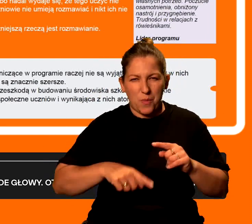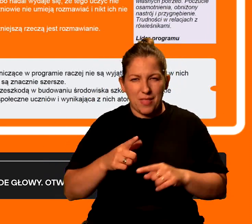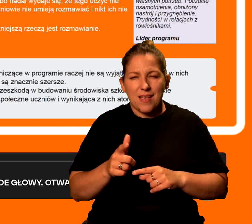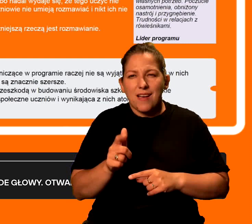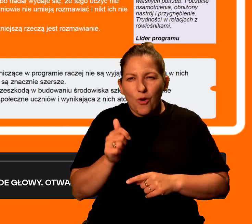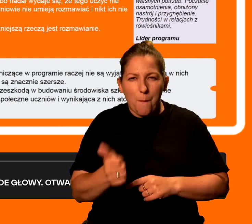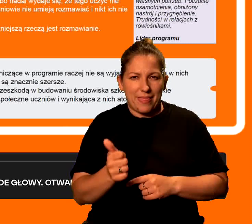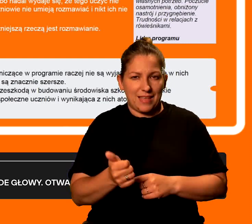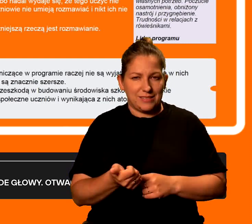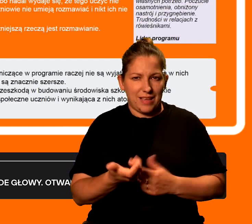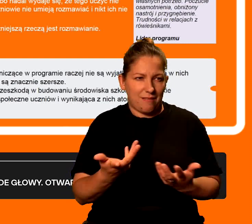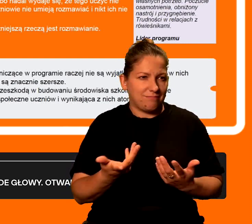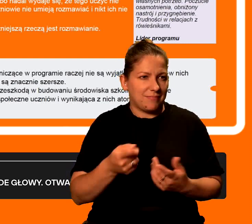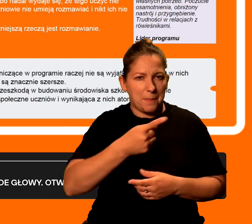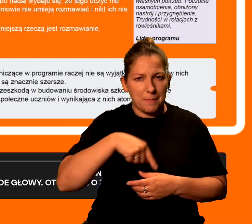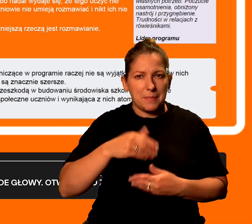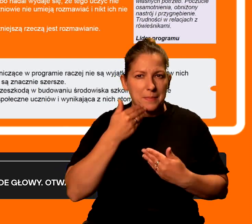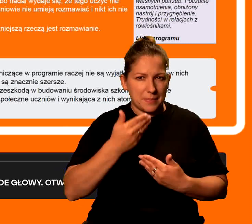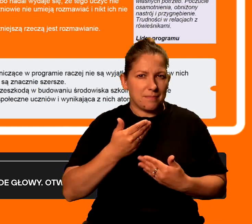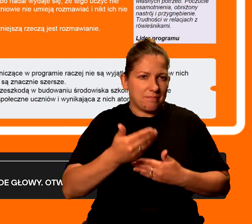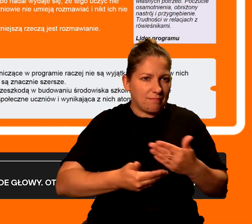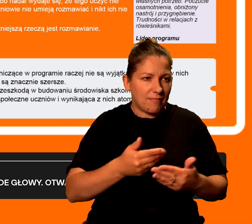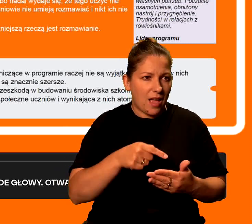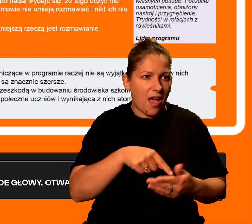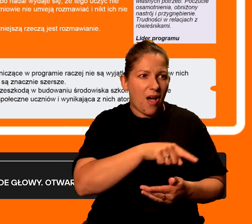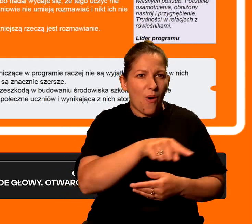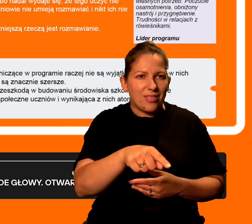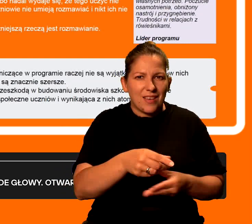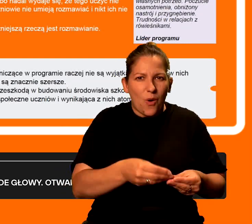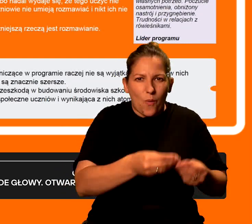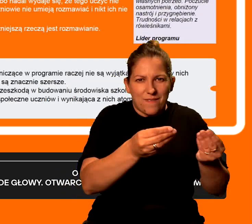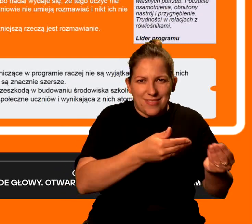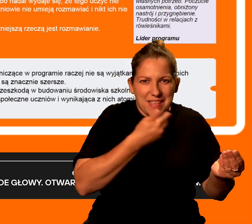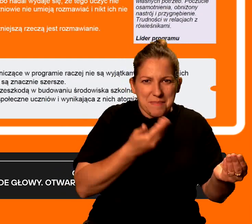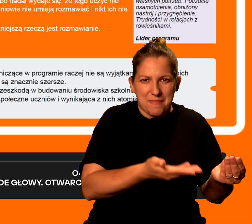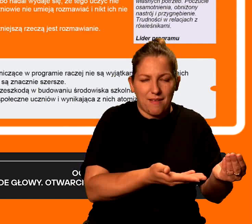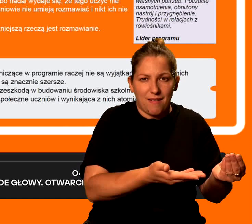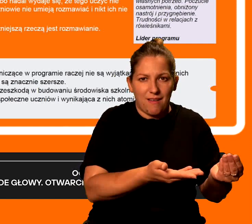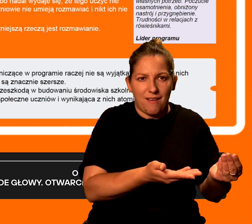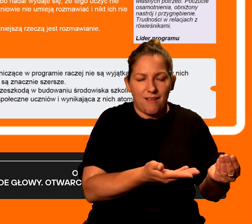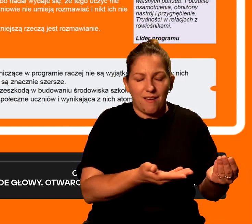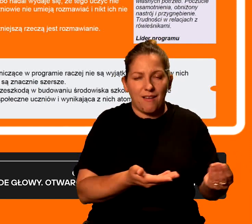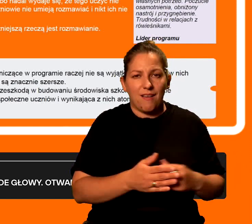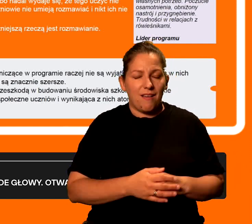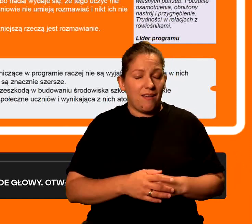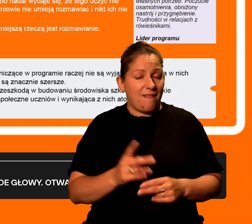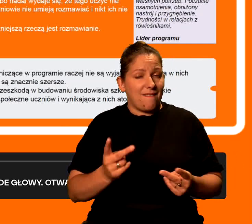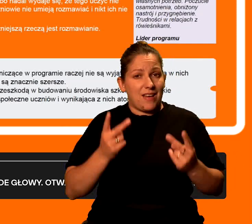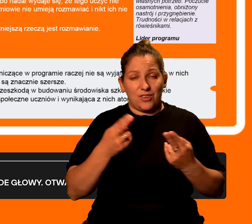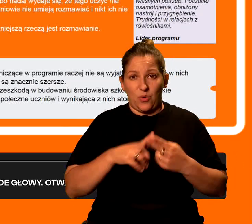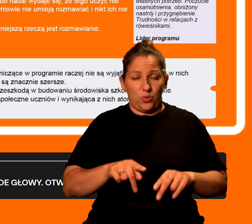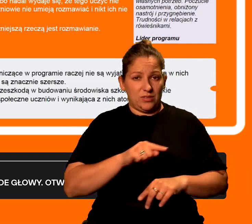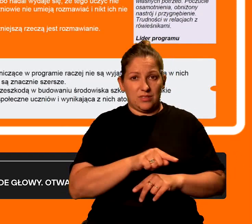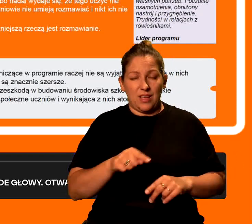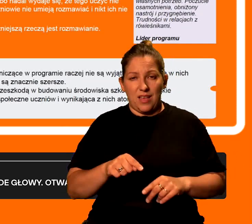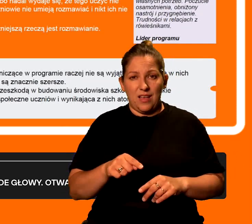kompetencją, czymś takim, na czym możemy bazować, to oni mają w ogóle nierozwinięte. I czy to jest niezwykle ważna różnica. To jest